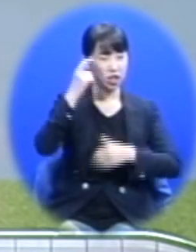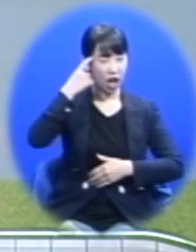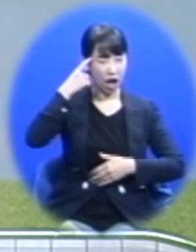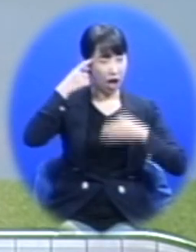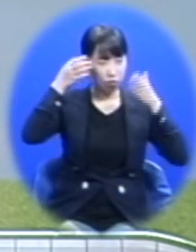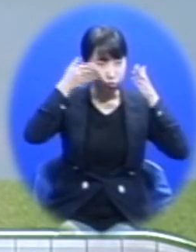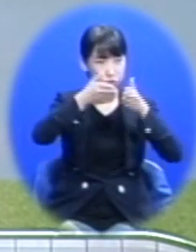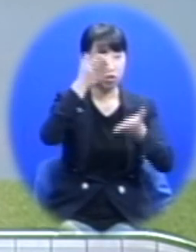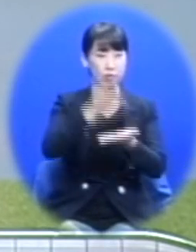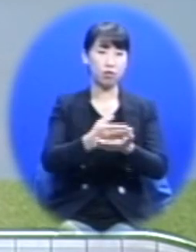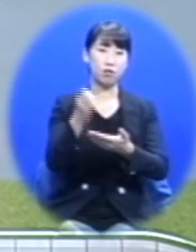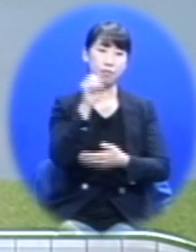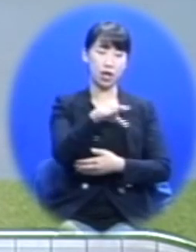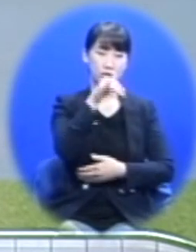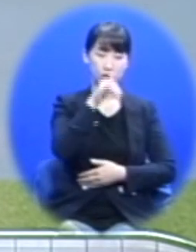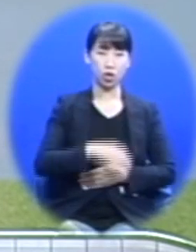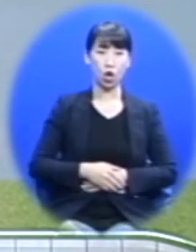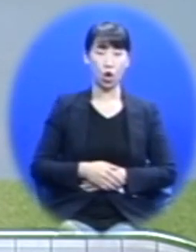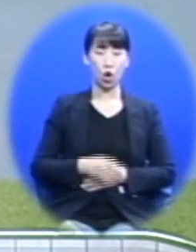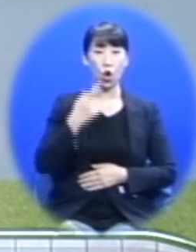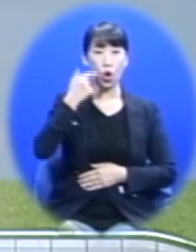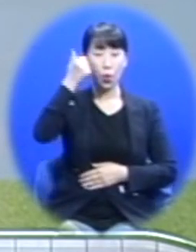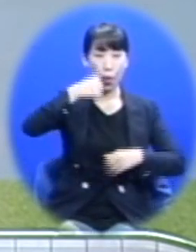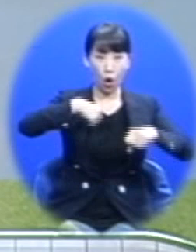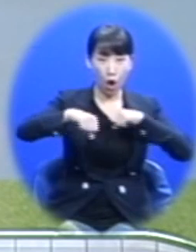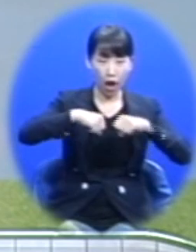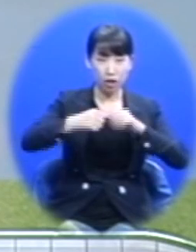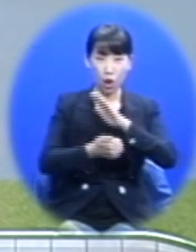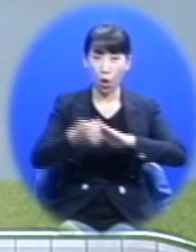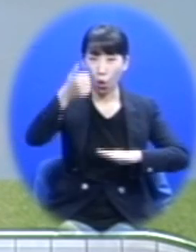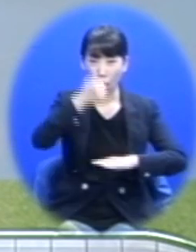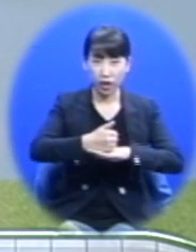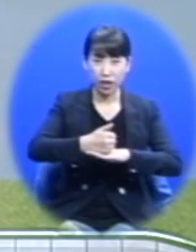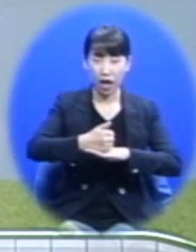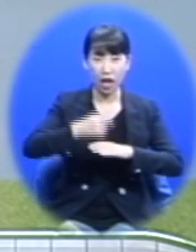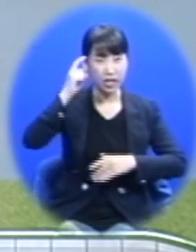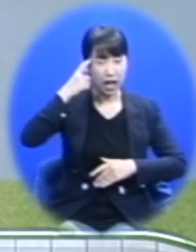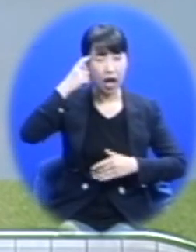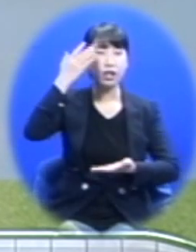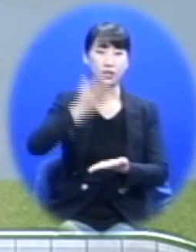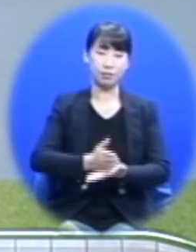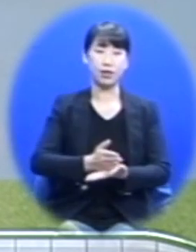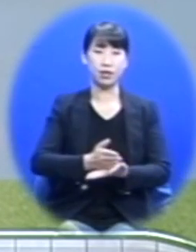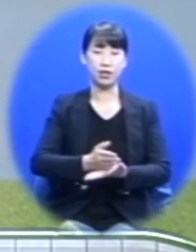된다. 네가 목회를 성공했다는 것을 위해서 너 목회하면 안 된다.